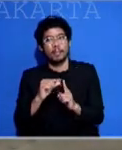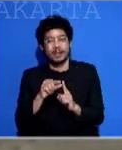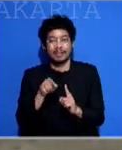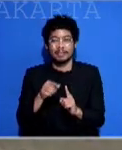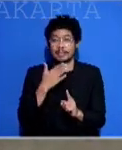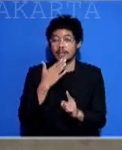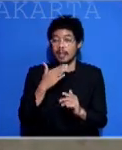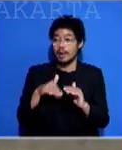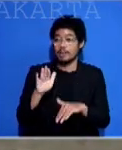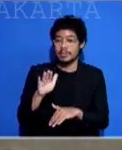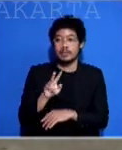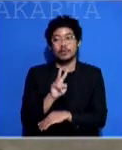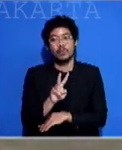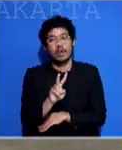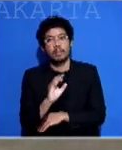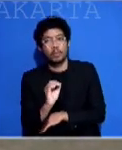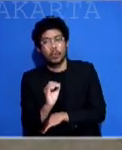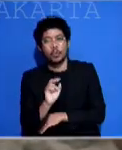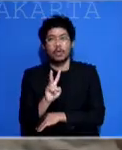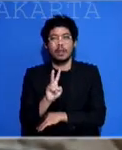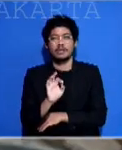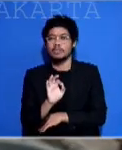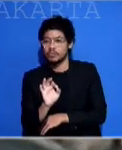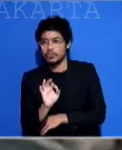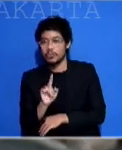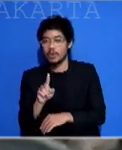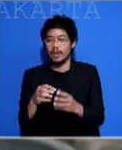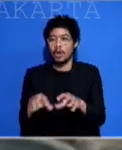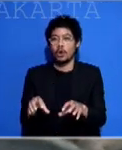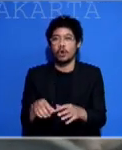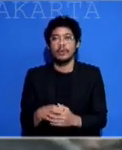2000 kalih 100 saben ijinipun. Widiantolan Harif Yuda Asung Palapuran.